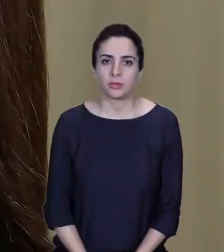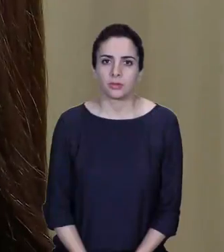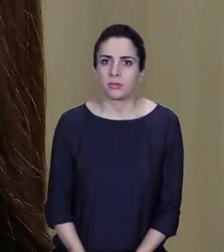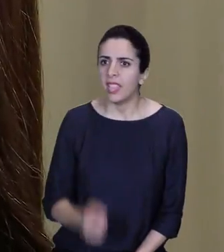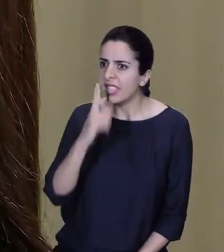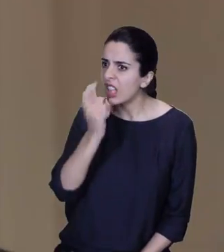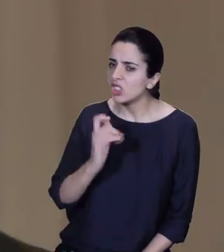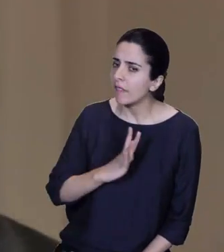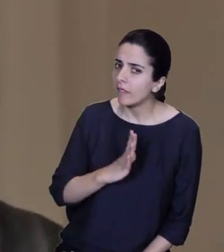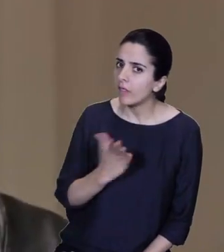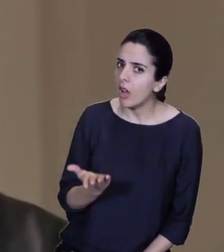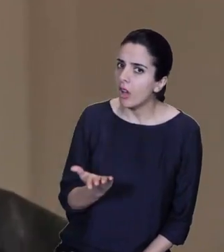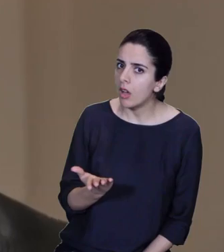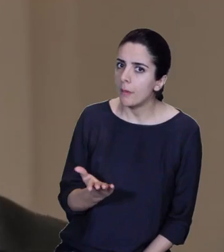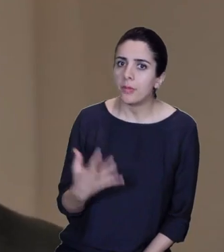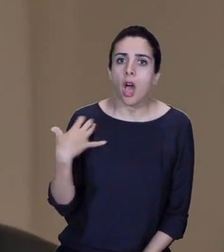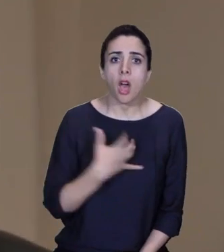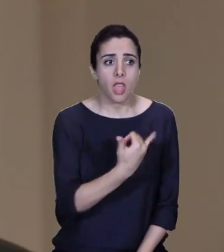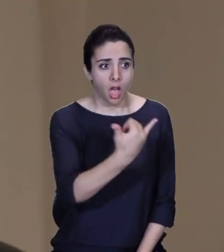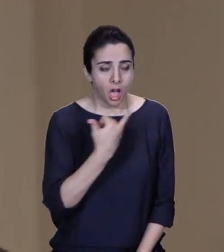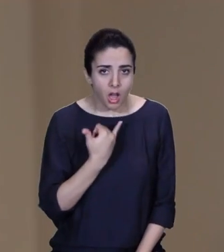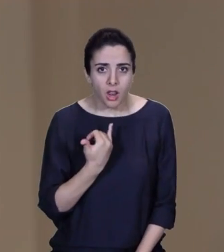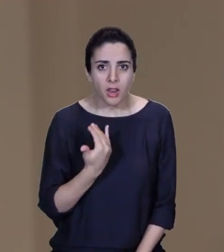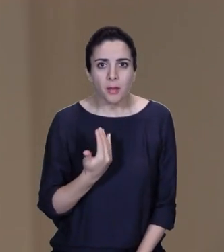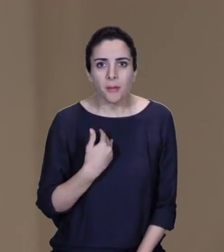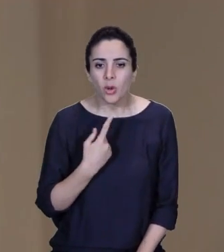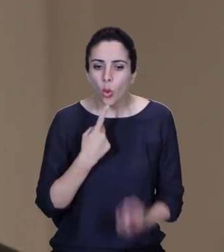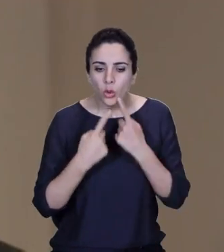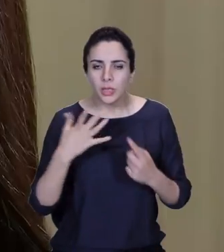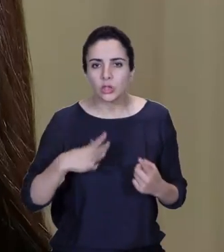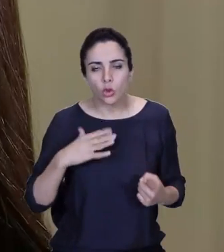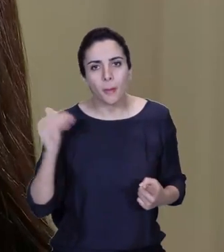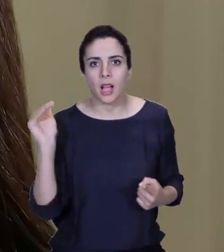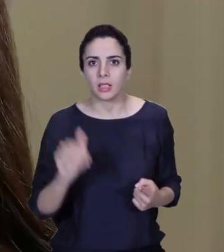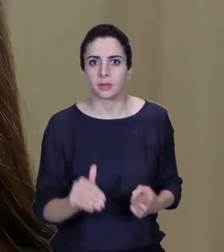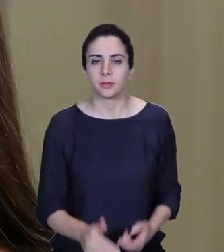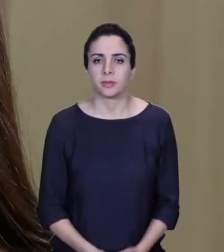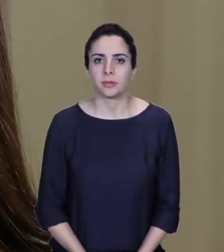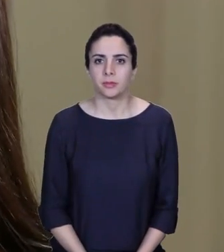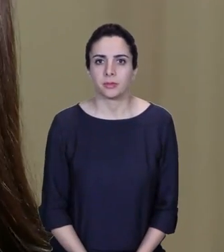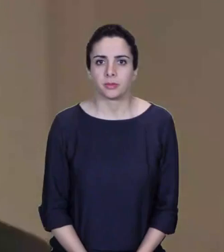Ne işin var senin burada? Annen aradı da ben de bir konuşmak istiyordum, geldim.